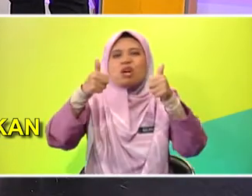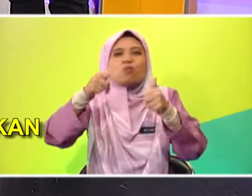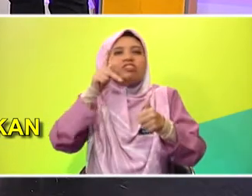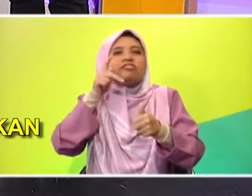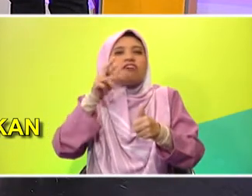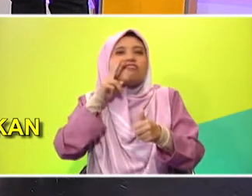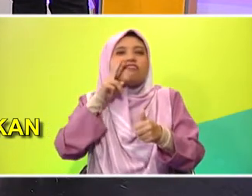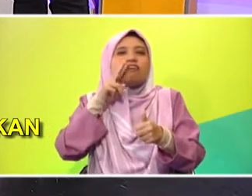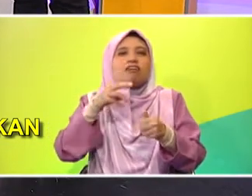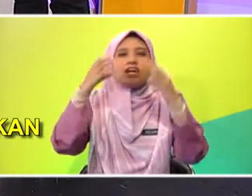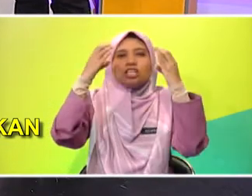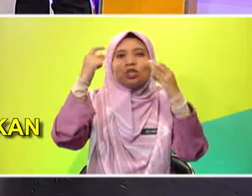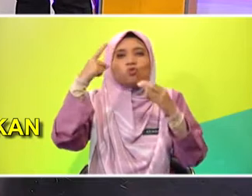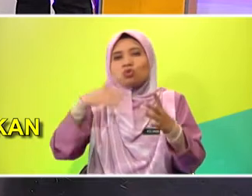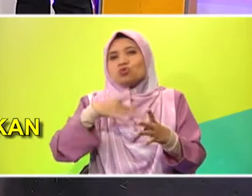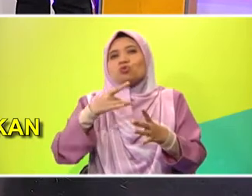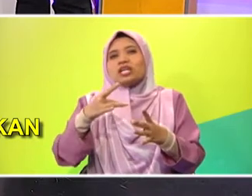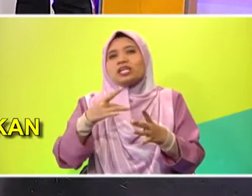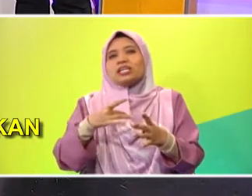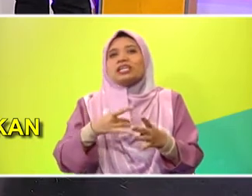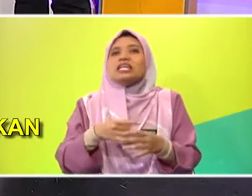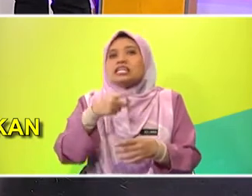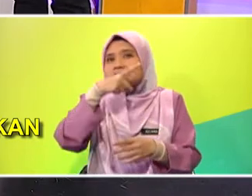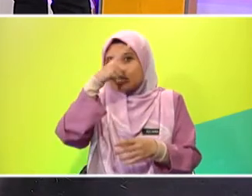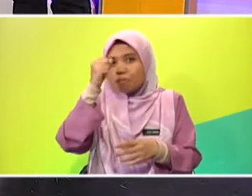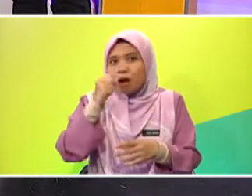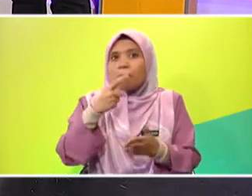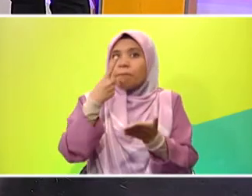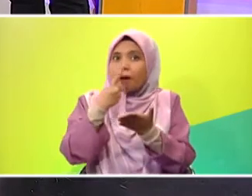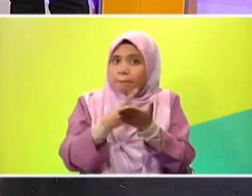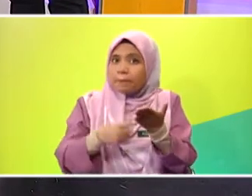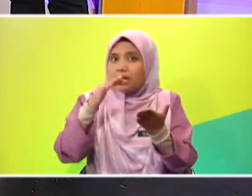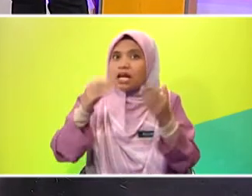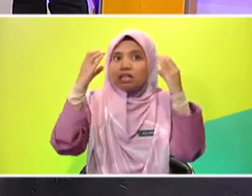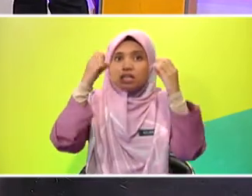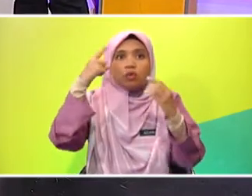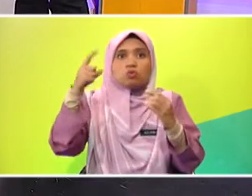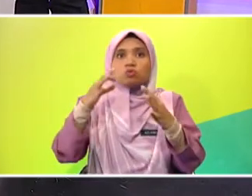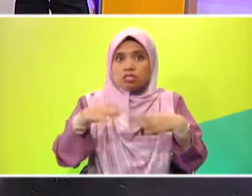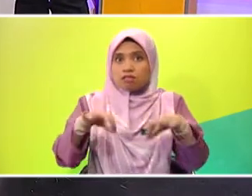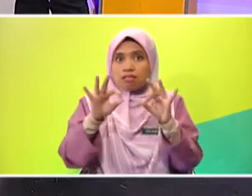anak-anak mereka rumah telah memberi fokus yang tepat cie Lena apo yang saya cerita tadi Kak Dina telah berjaya